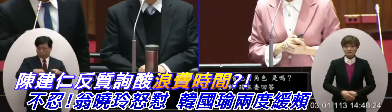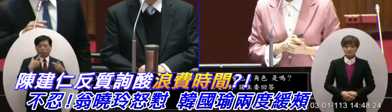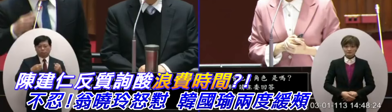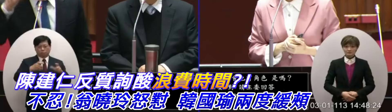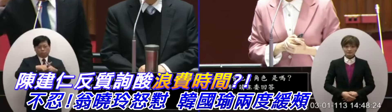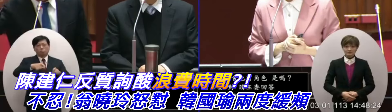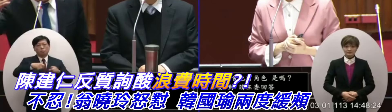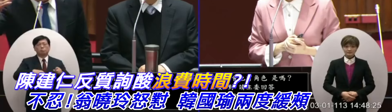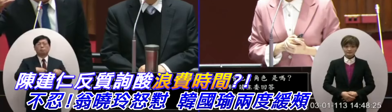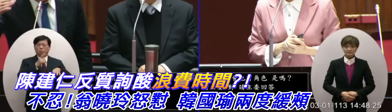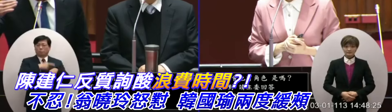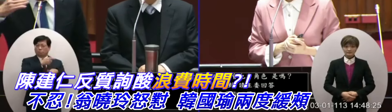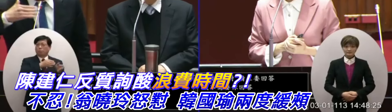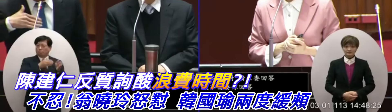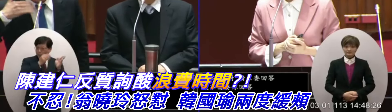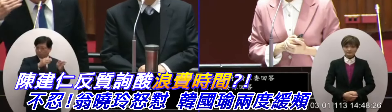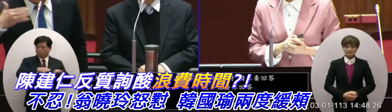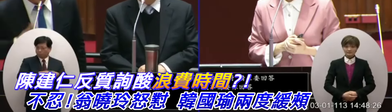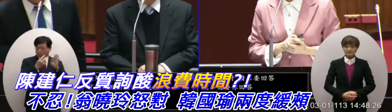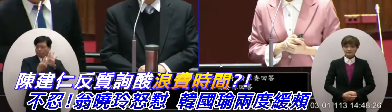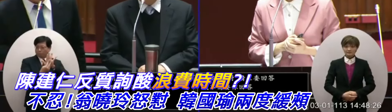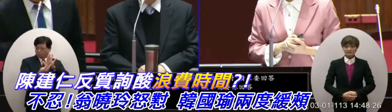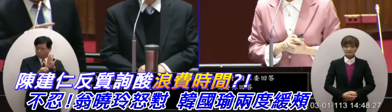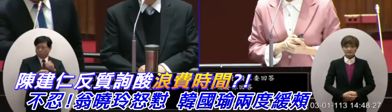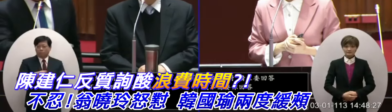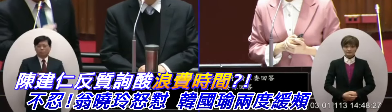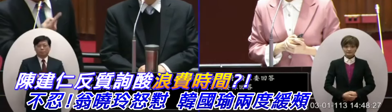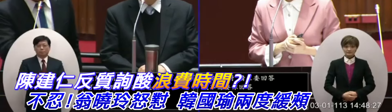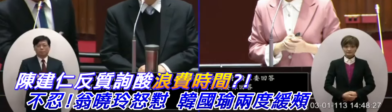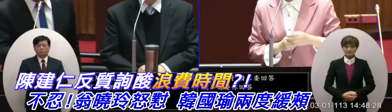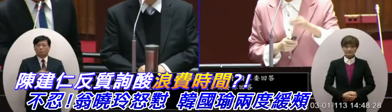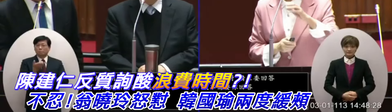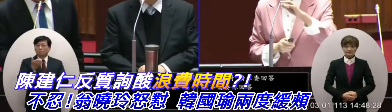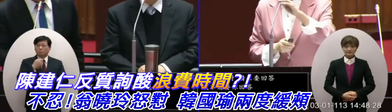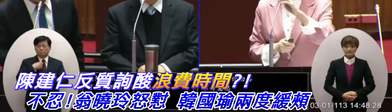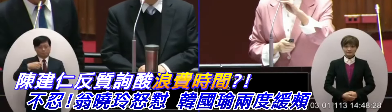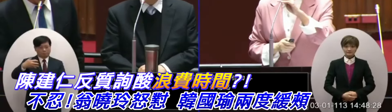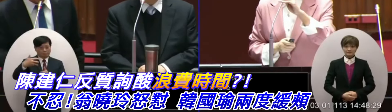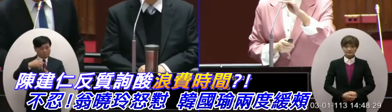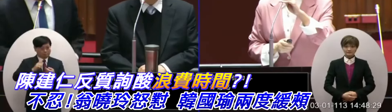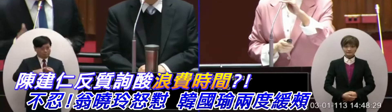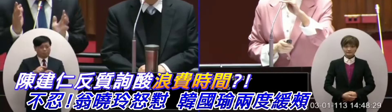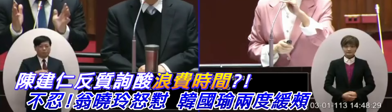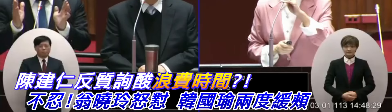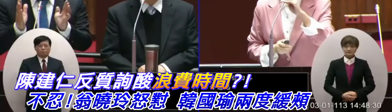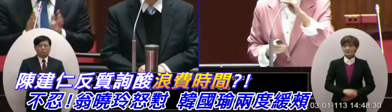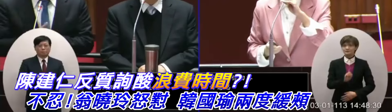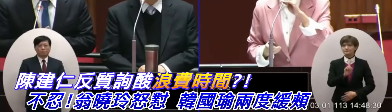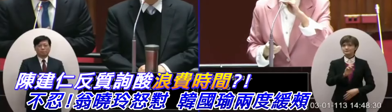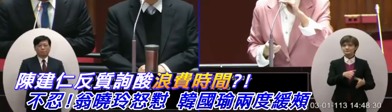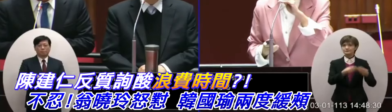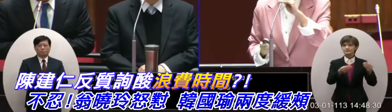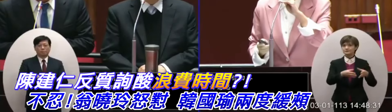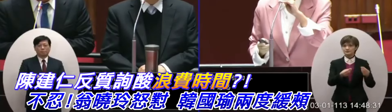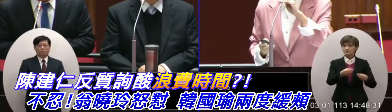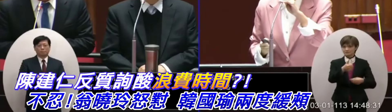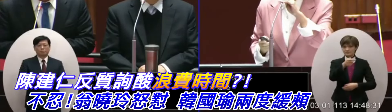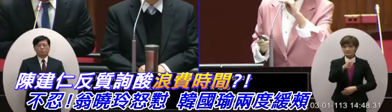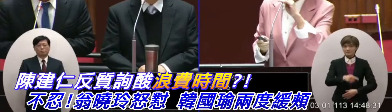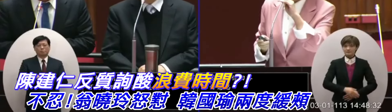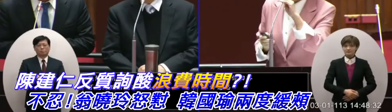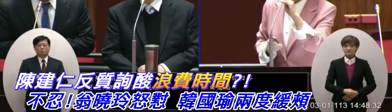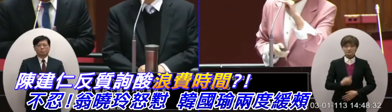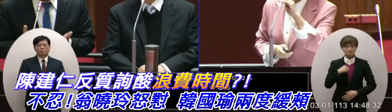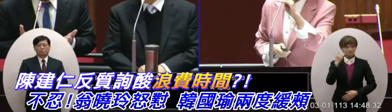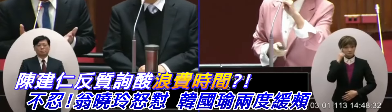嘛，所以我要从是不是重大政策开始做这个刚刚的解释嘛，对不对？ 不 用了。好，谢谢您。我想